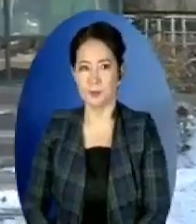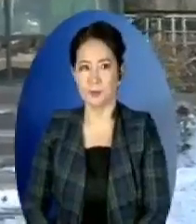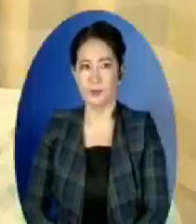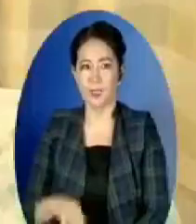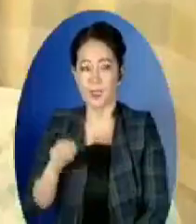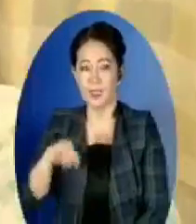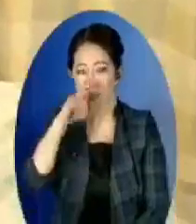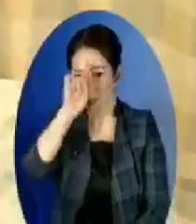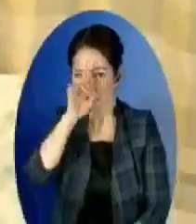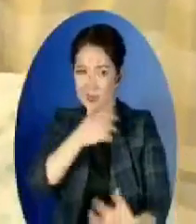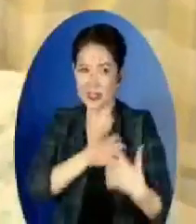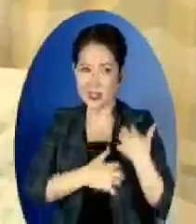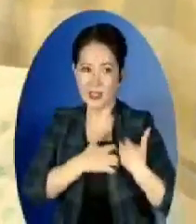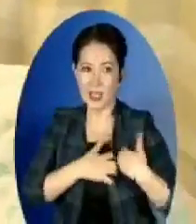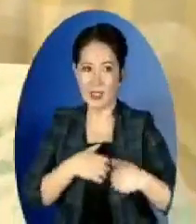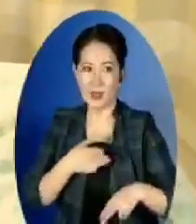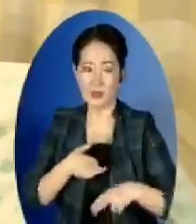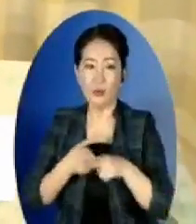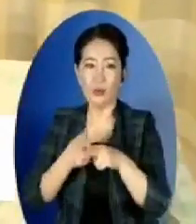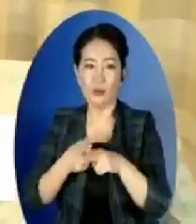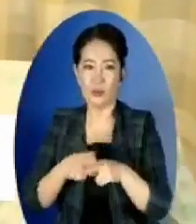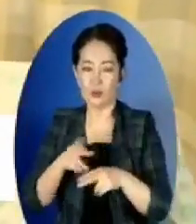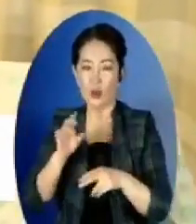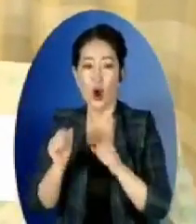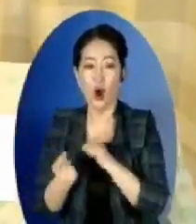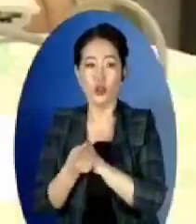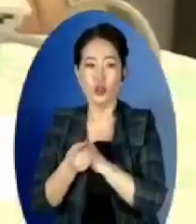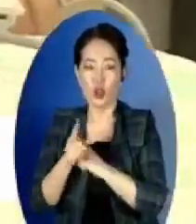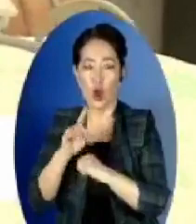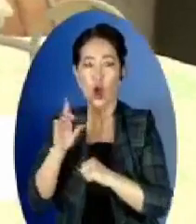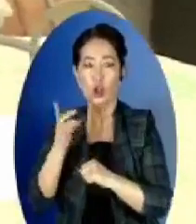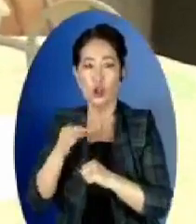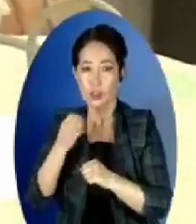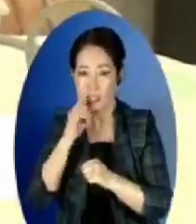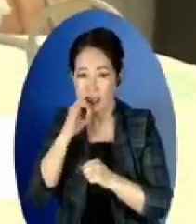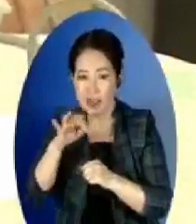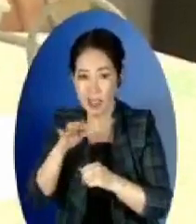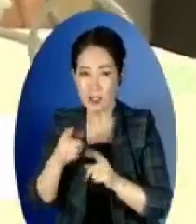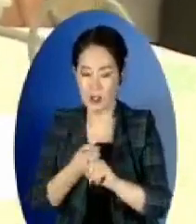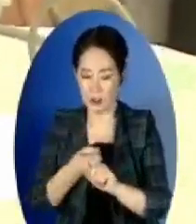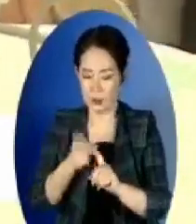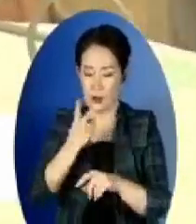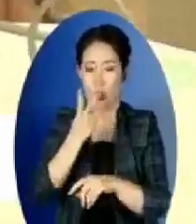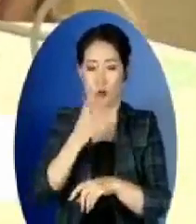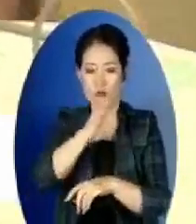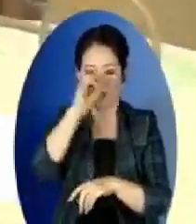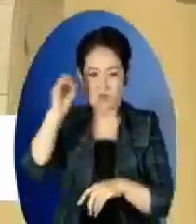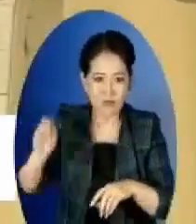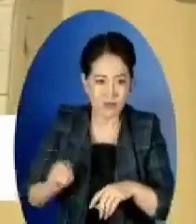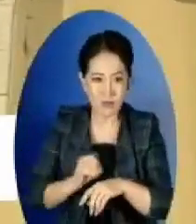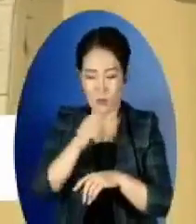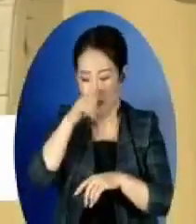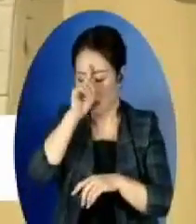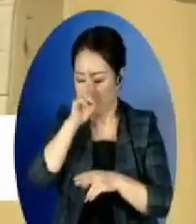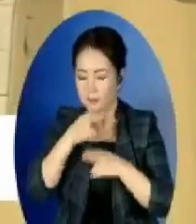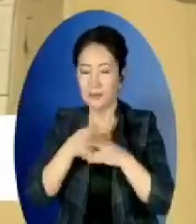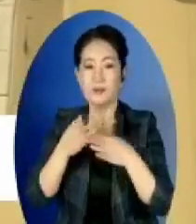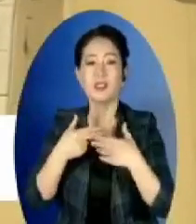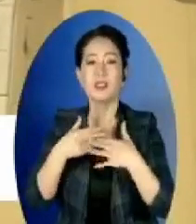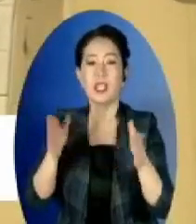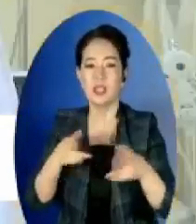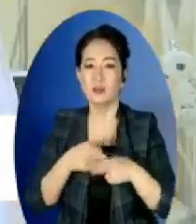Тус эмнэлгийн яаралтай төргийн тусламжийн тасаг онцгой нөхцөл байдал зарласантай холбоотой 24 цагаар иргэдэд эмнэлгийн туслалцаа үзүүлж